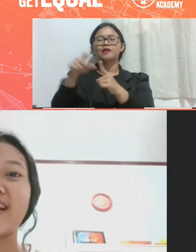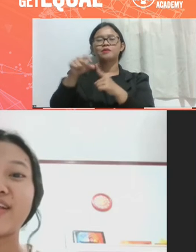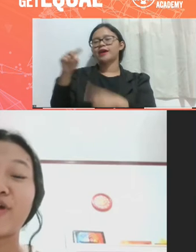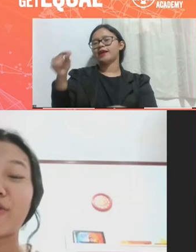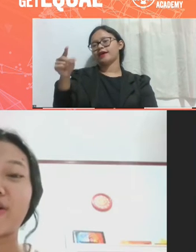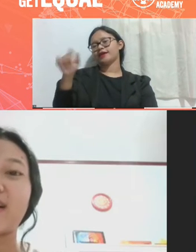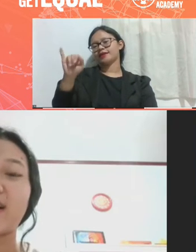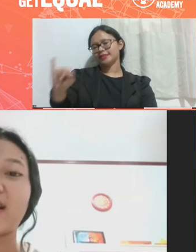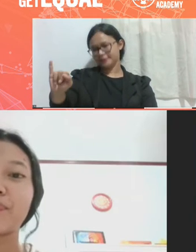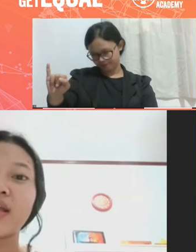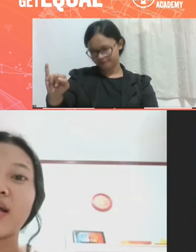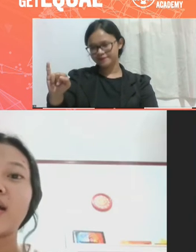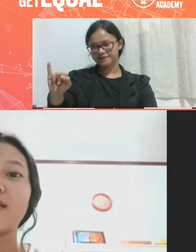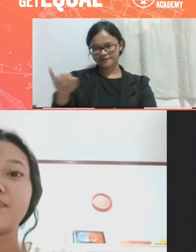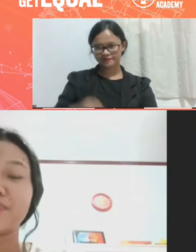rakyat, Dewan Perwakilan Rakyat.